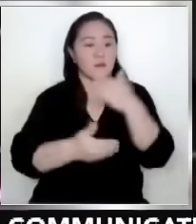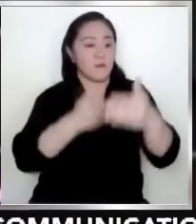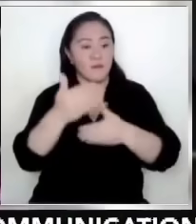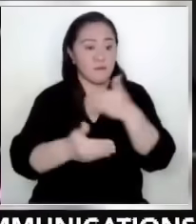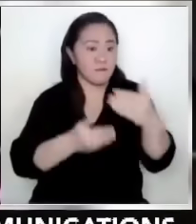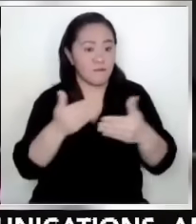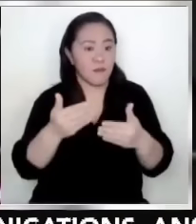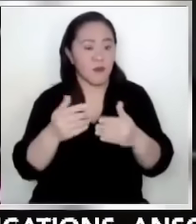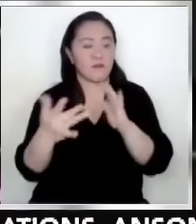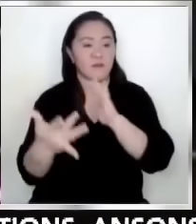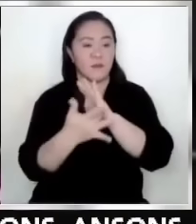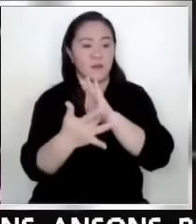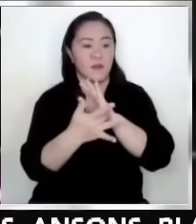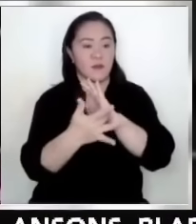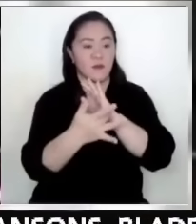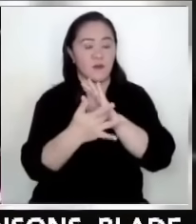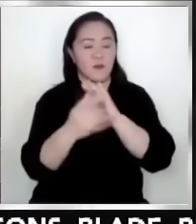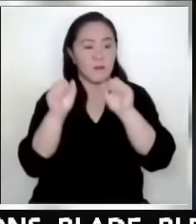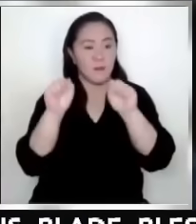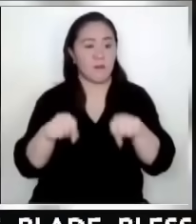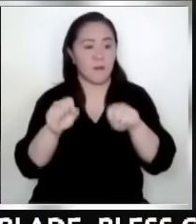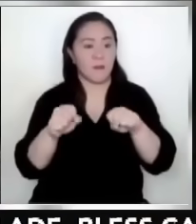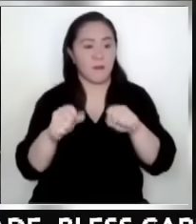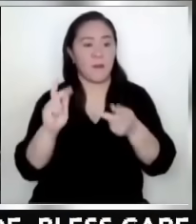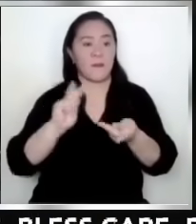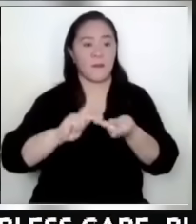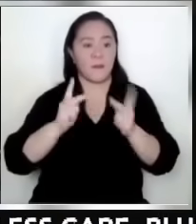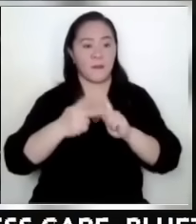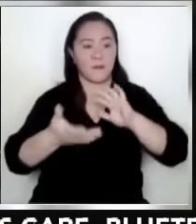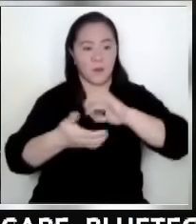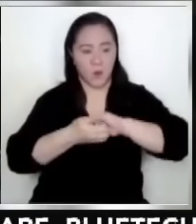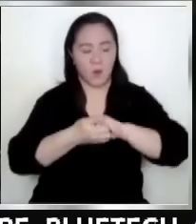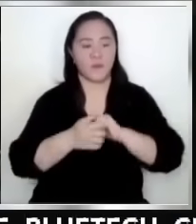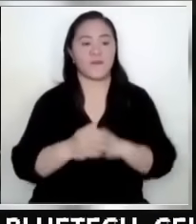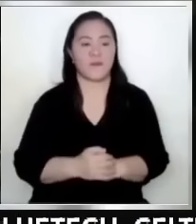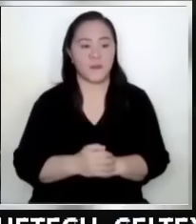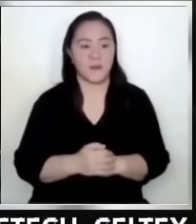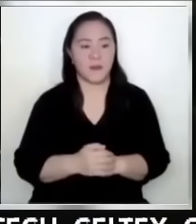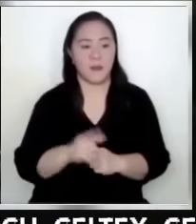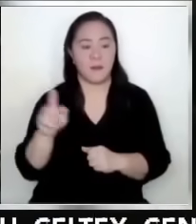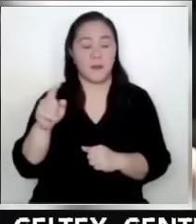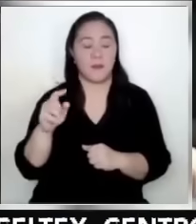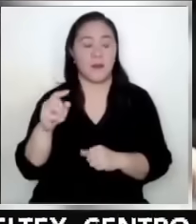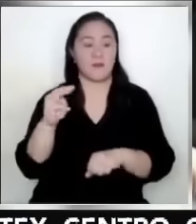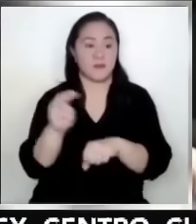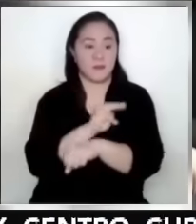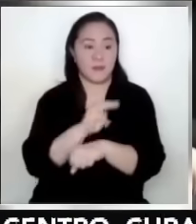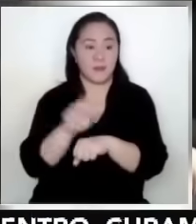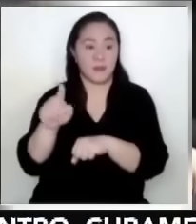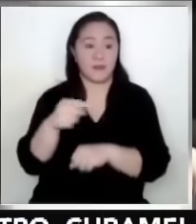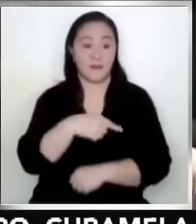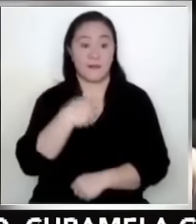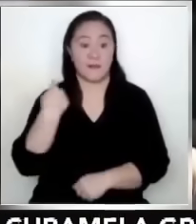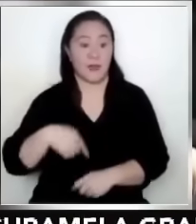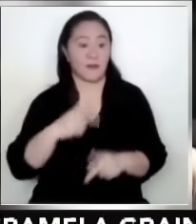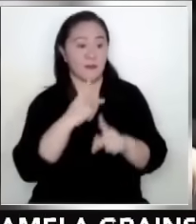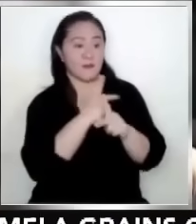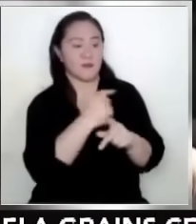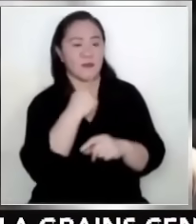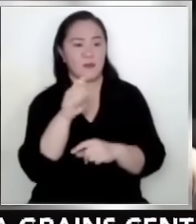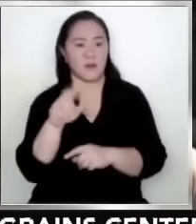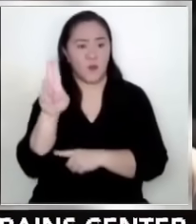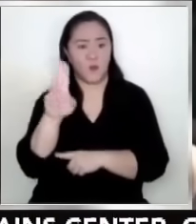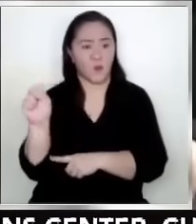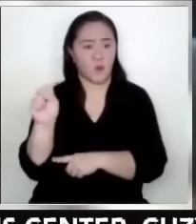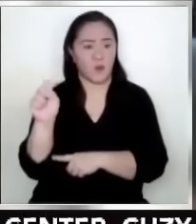greater capability to our allies and partners more quickly. Sabi naman ng Ministry of National Defense ng China, ang Estados Unidos daw ang nanggugulo